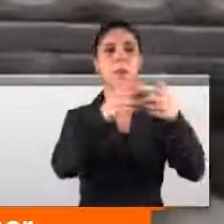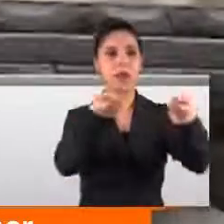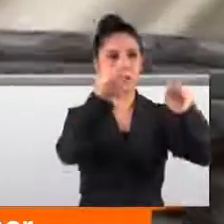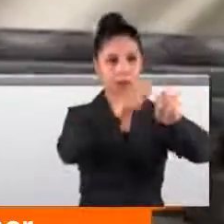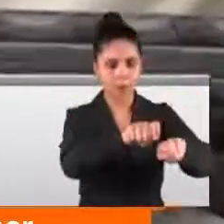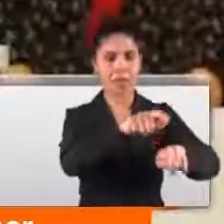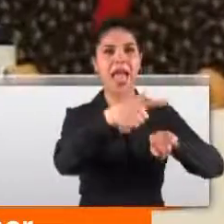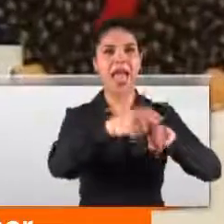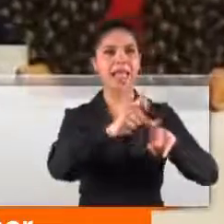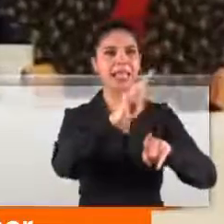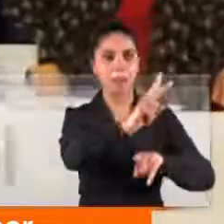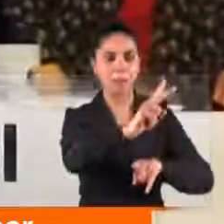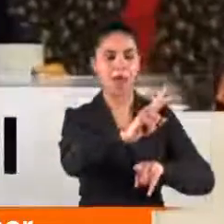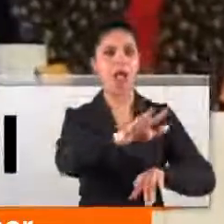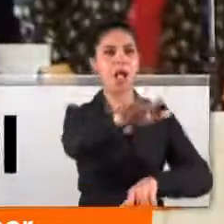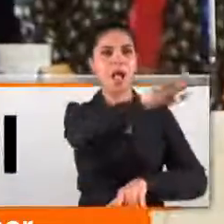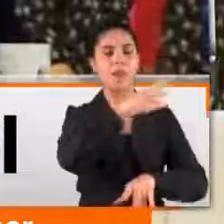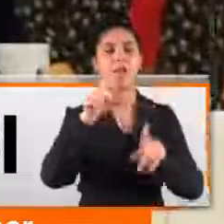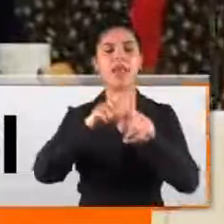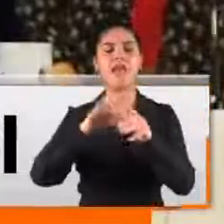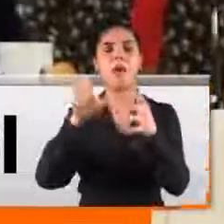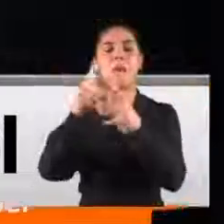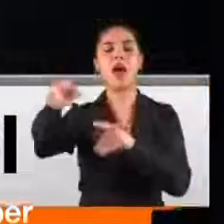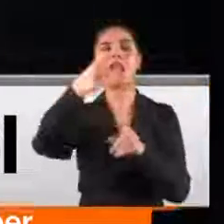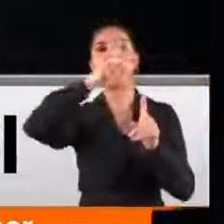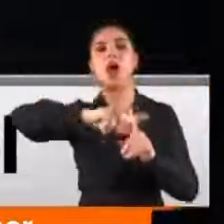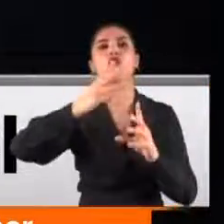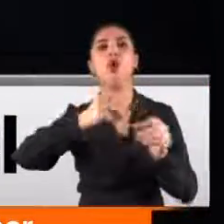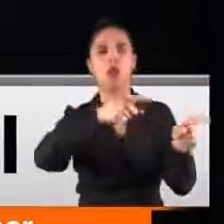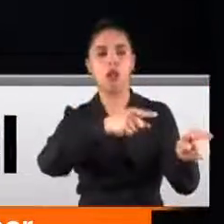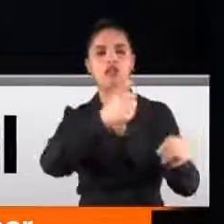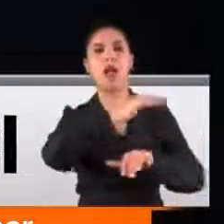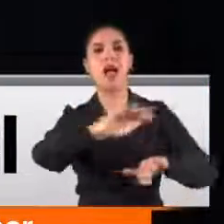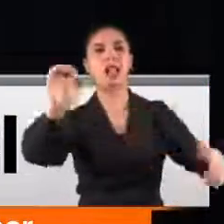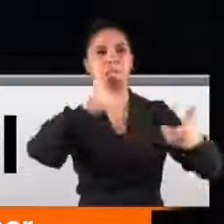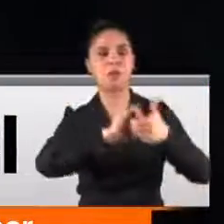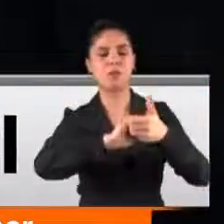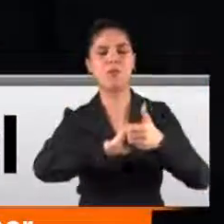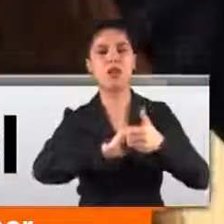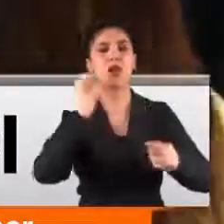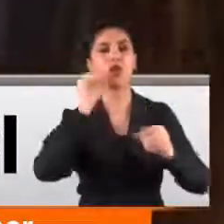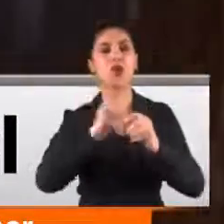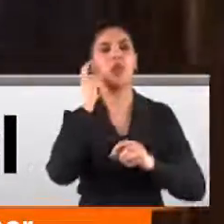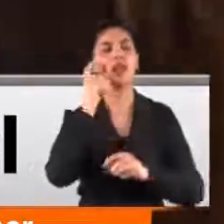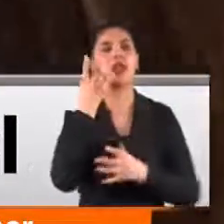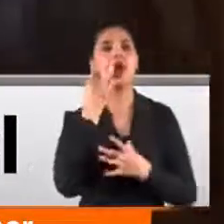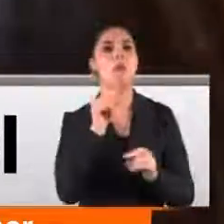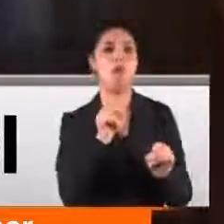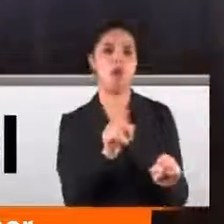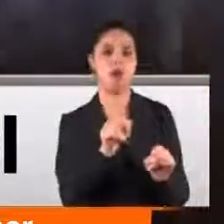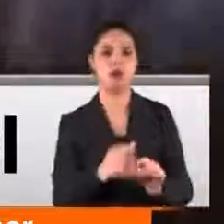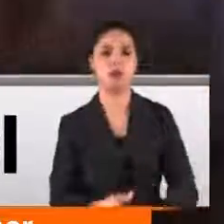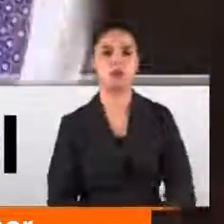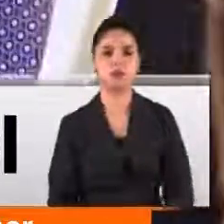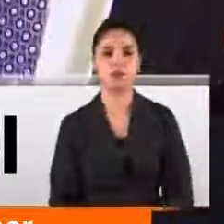kapatılırsa HDP'liler Deva Partisi listelerinden seçime girecek. Altılı Masa'nın çalkalandığı son iddia bu. Biz kendi yolumuzda